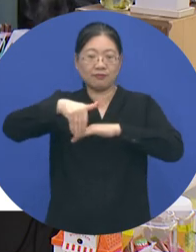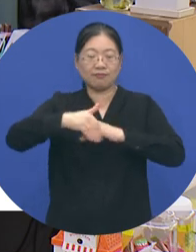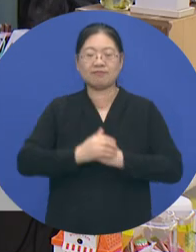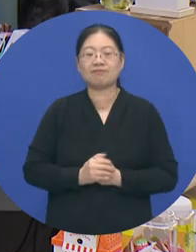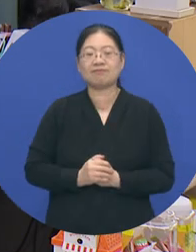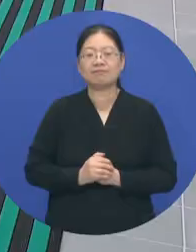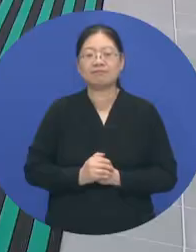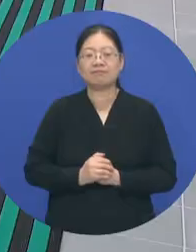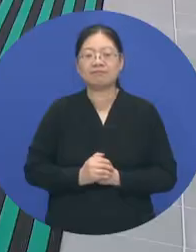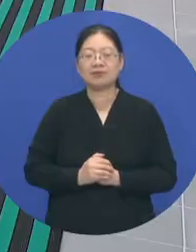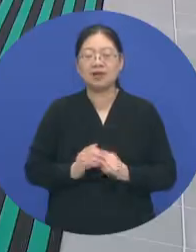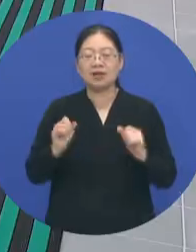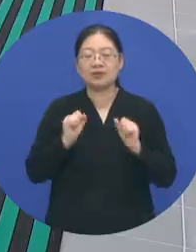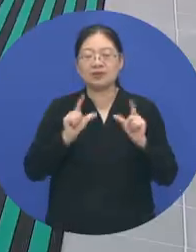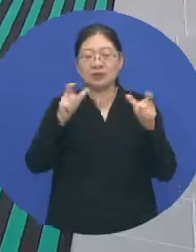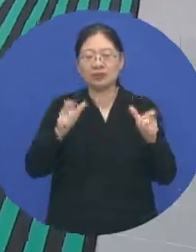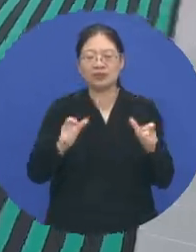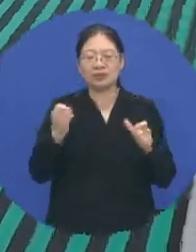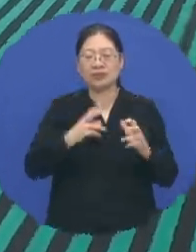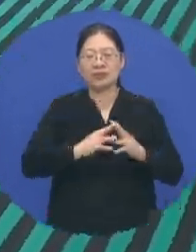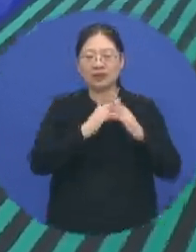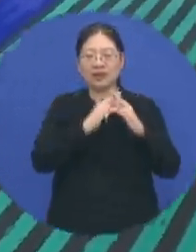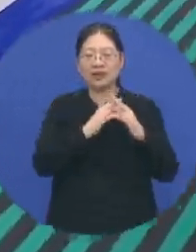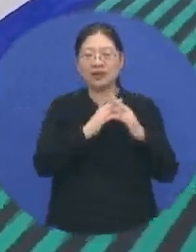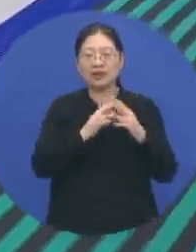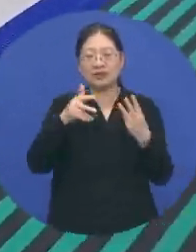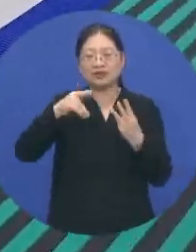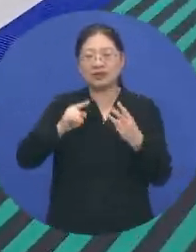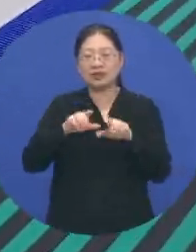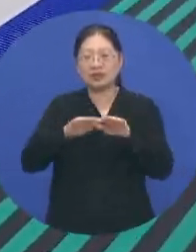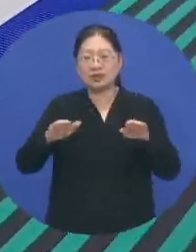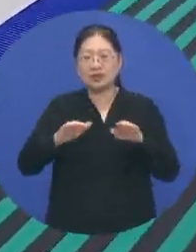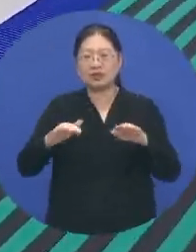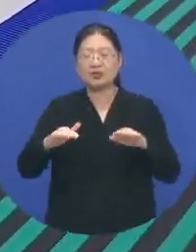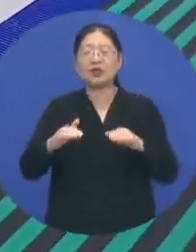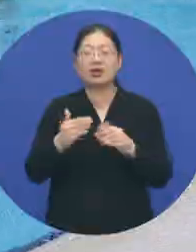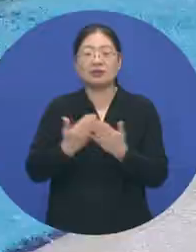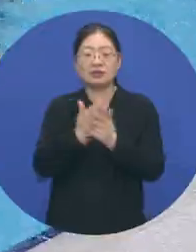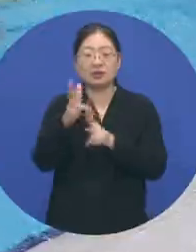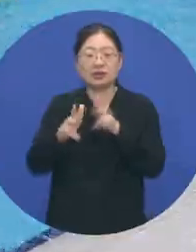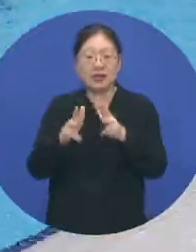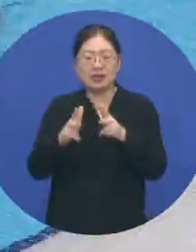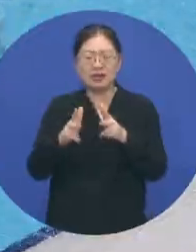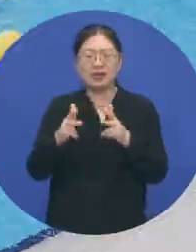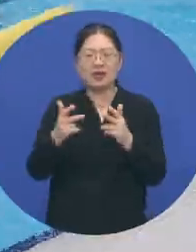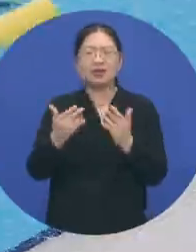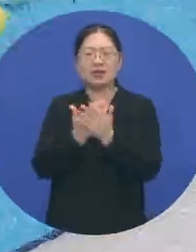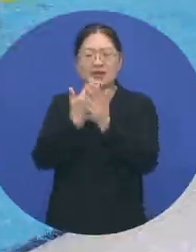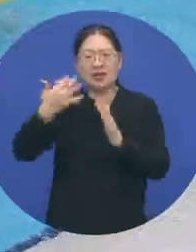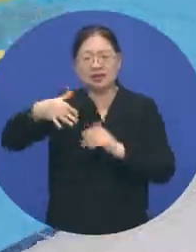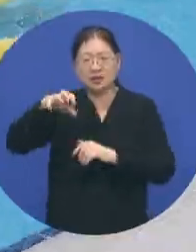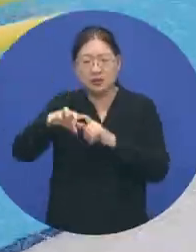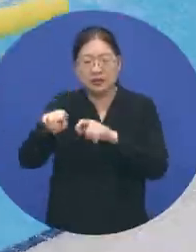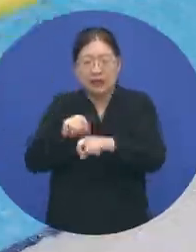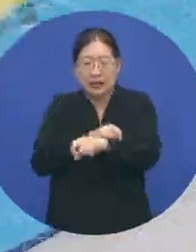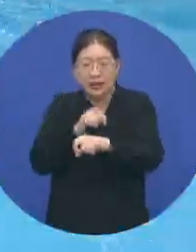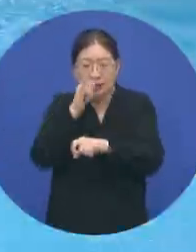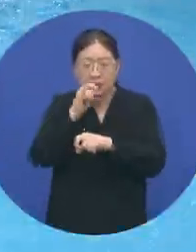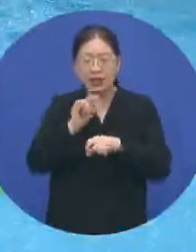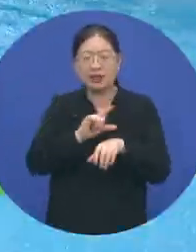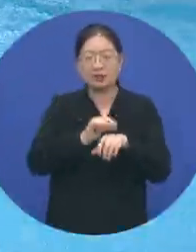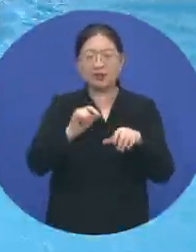추진할 계획입니다. 북동부 대개발과 연계한 3차 지역균형발전 사업, 저발전 지역에 특화된 사업과